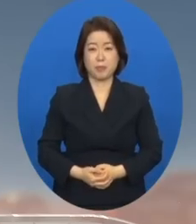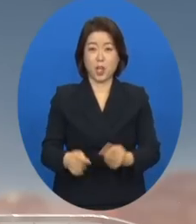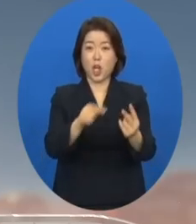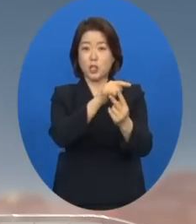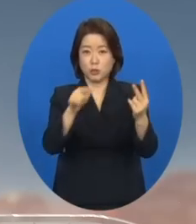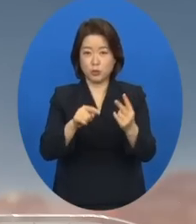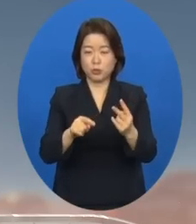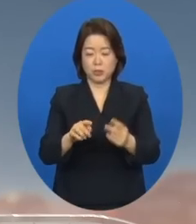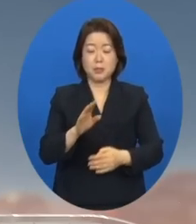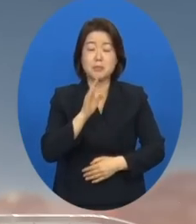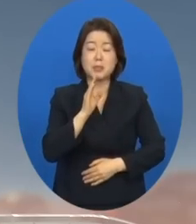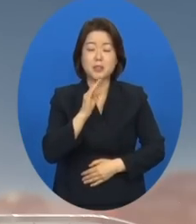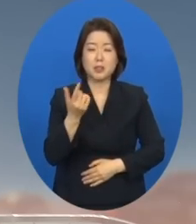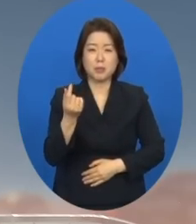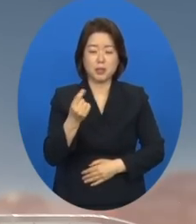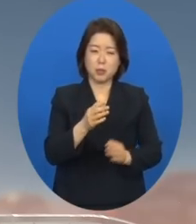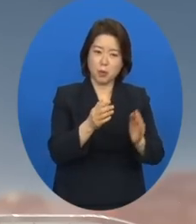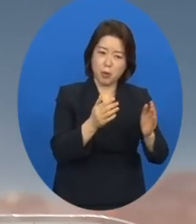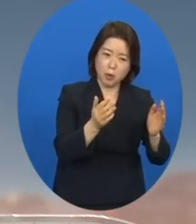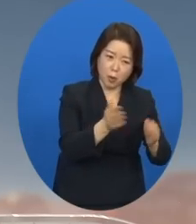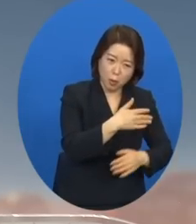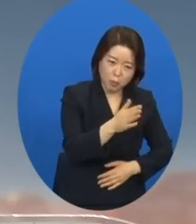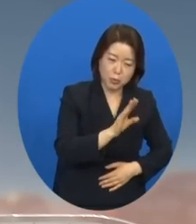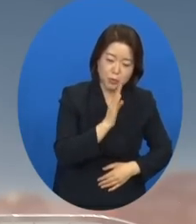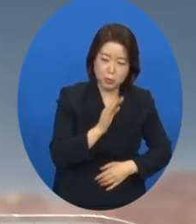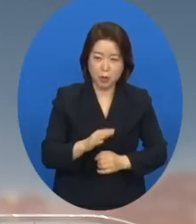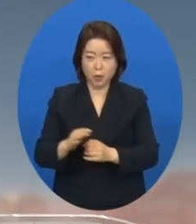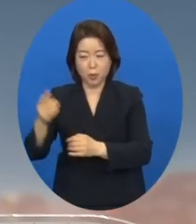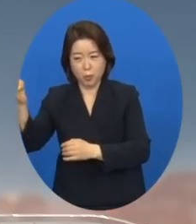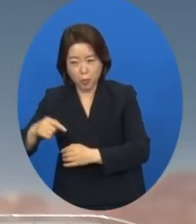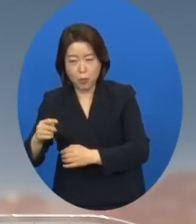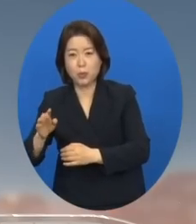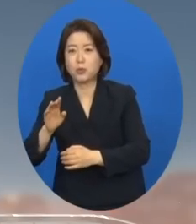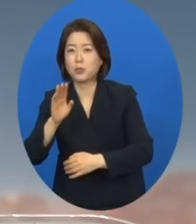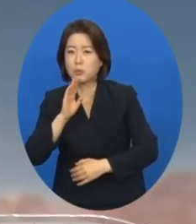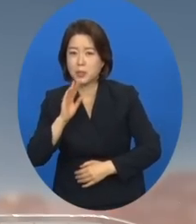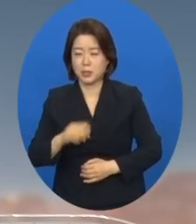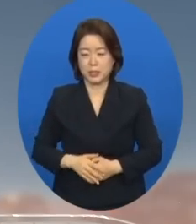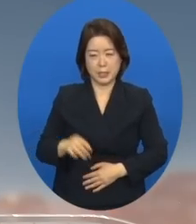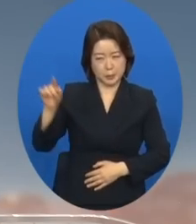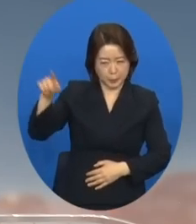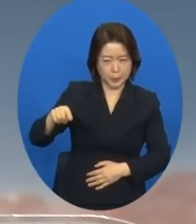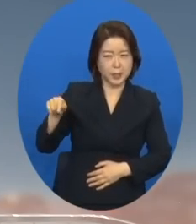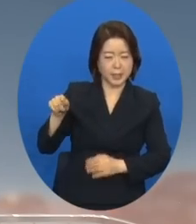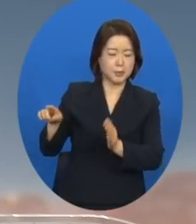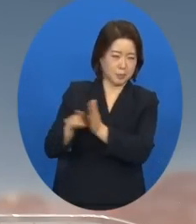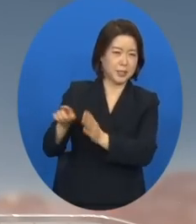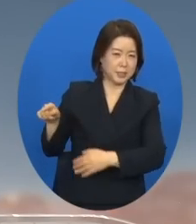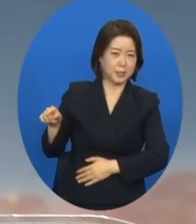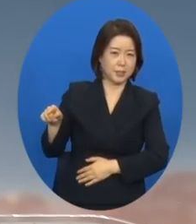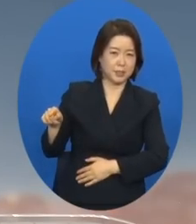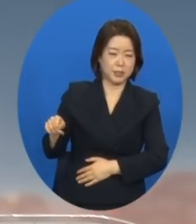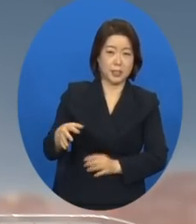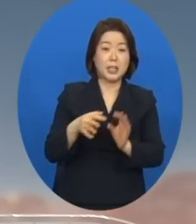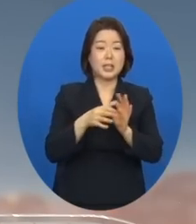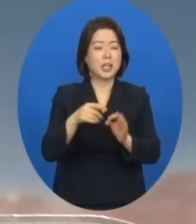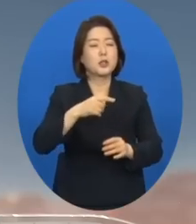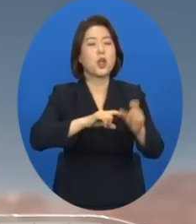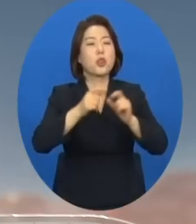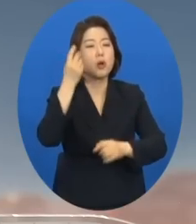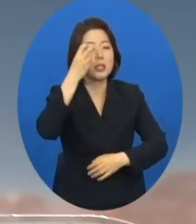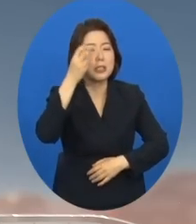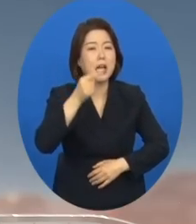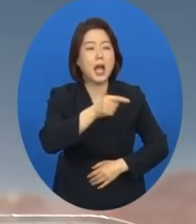둘 다 둘 다 맞겠죠 없는 것도 맞고 온 것도 많고 저는 분명히 왔다라고 믿어졌어요 그래서 계속 찾아보세요